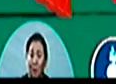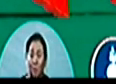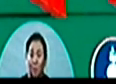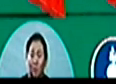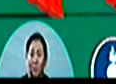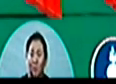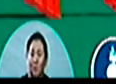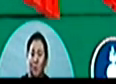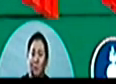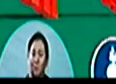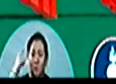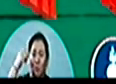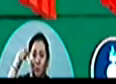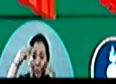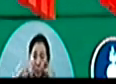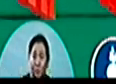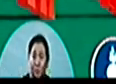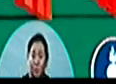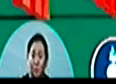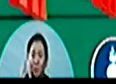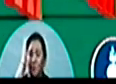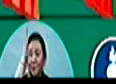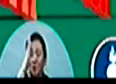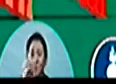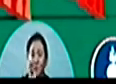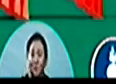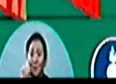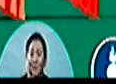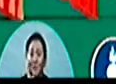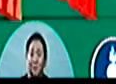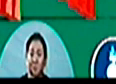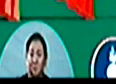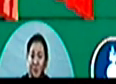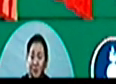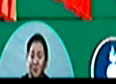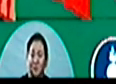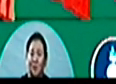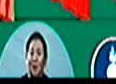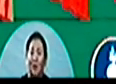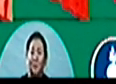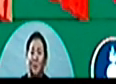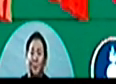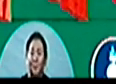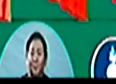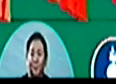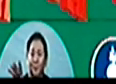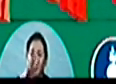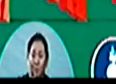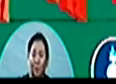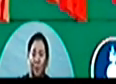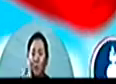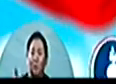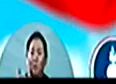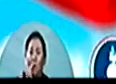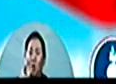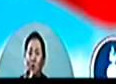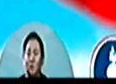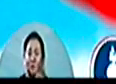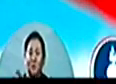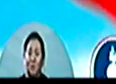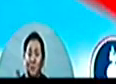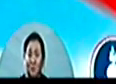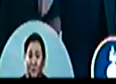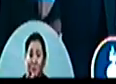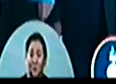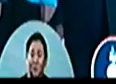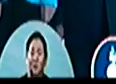шийдвэрлэдэггүй бол, эргэдэн хийж буй ажил бизнес гай болдог бол тэр хуулийг даган мөрдөх биш хогийн савнд хийх хэрэгтэй. Ийм ч учраас